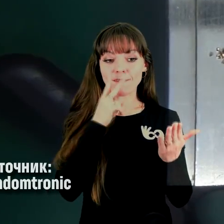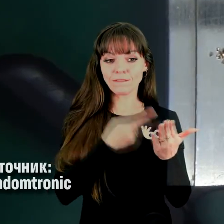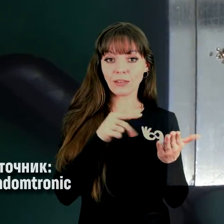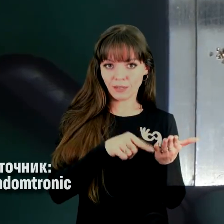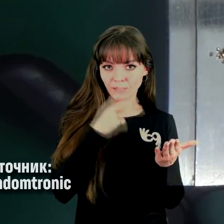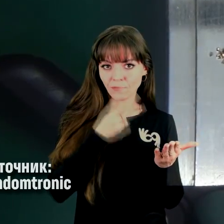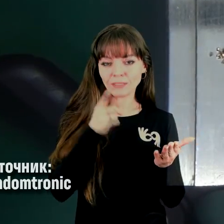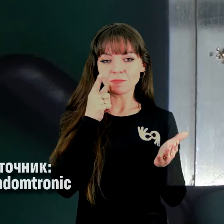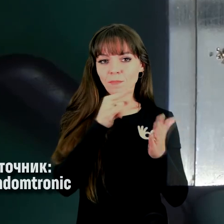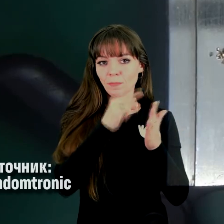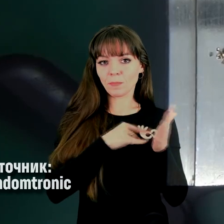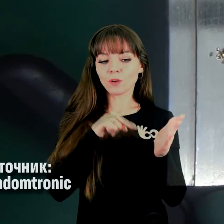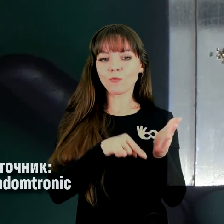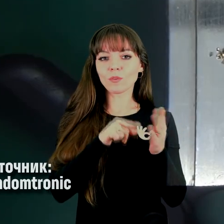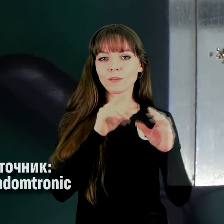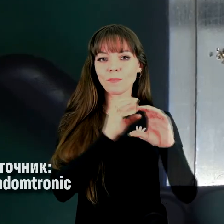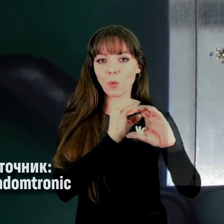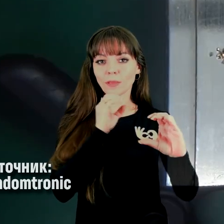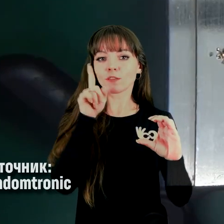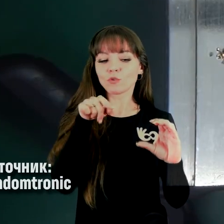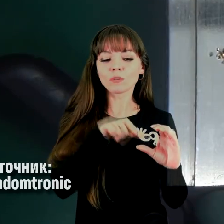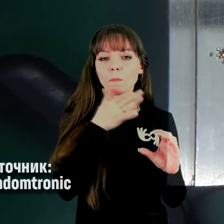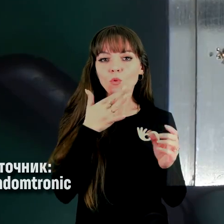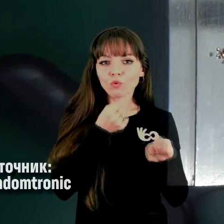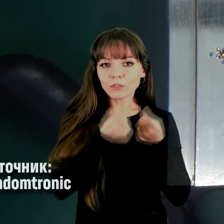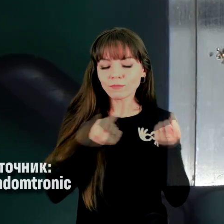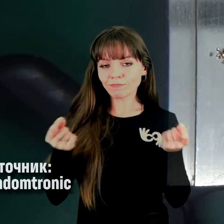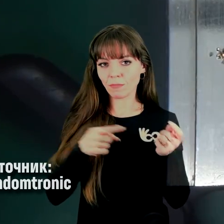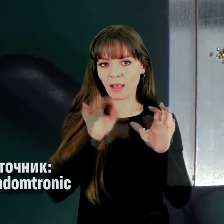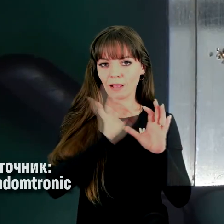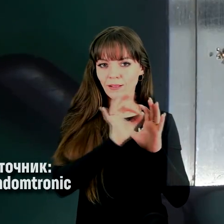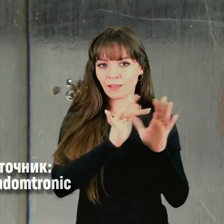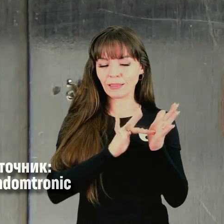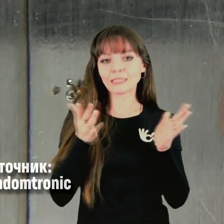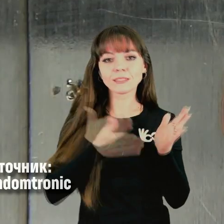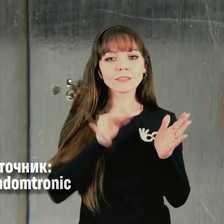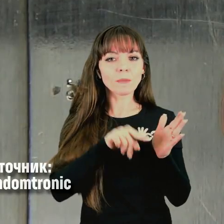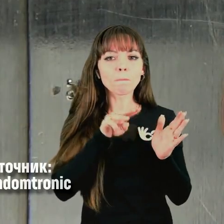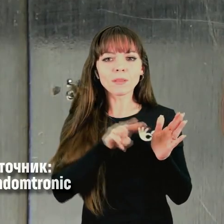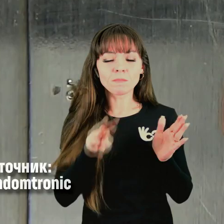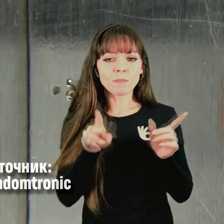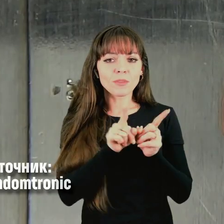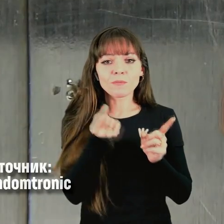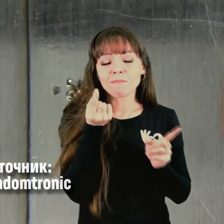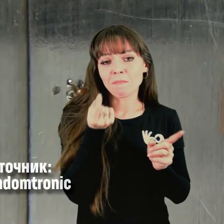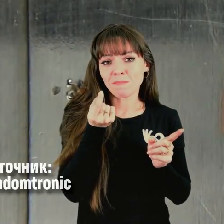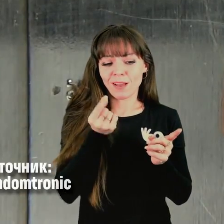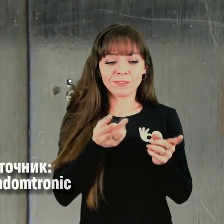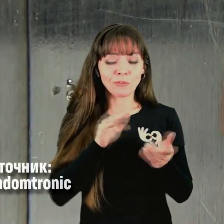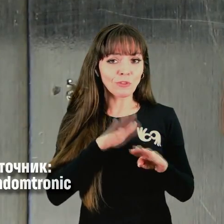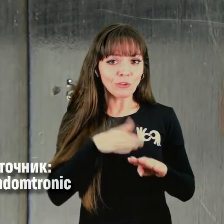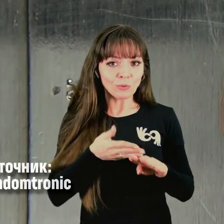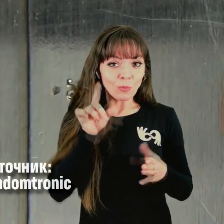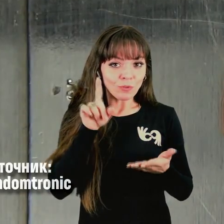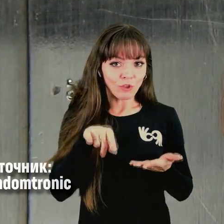Объектив смартфона тоже состоит из множества линз, а их диаметр исчисляется миллиметрами. Они настолько крохотные, что их тяжело